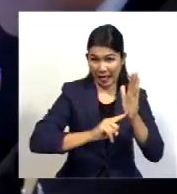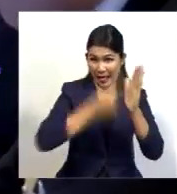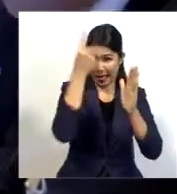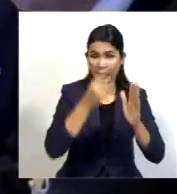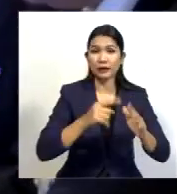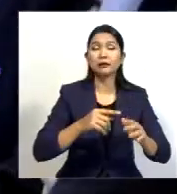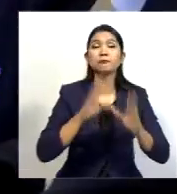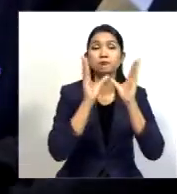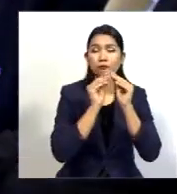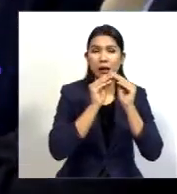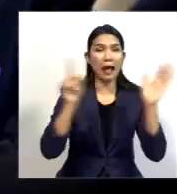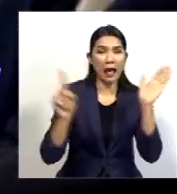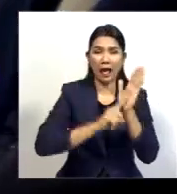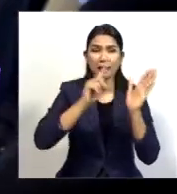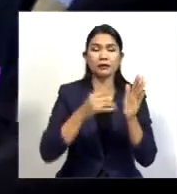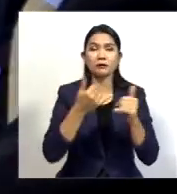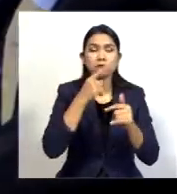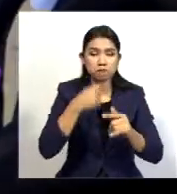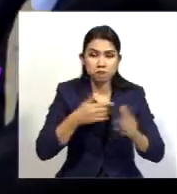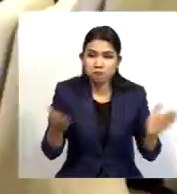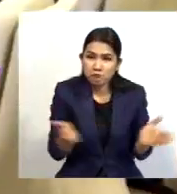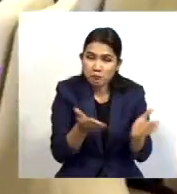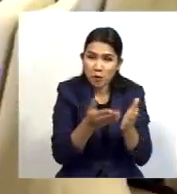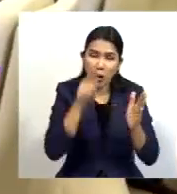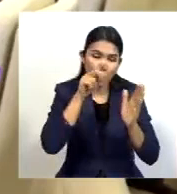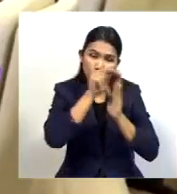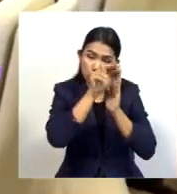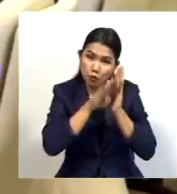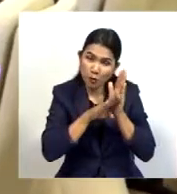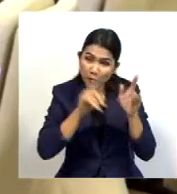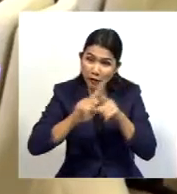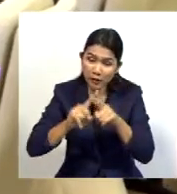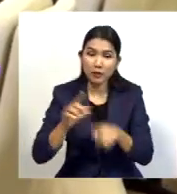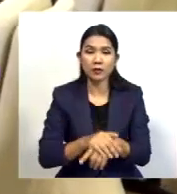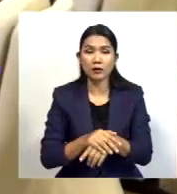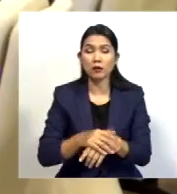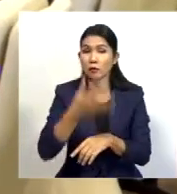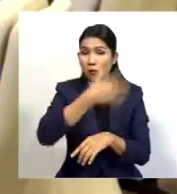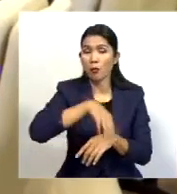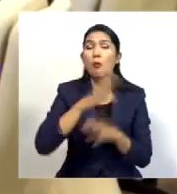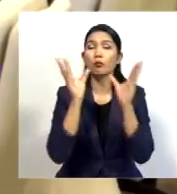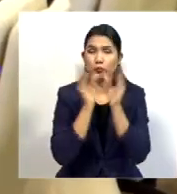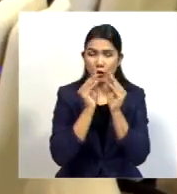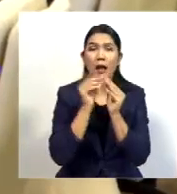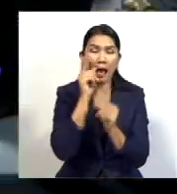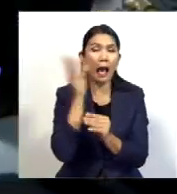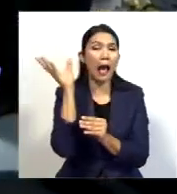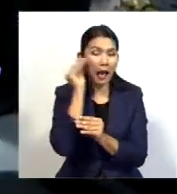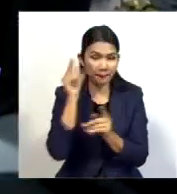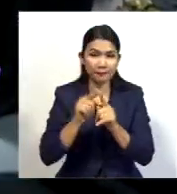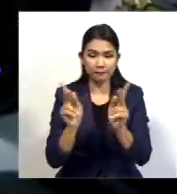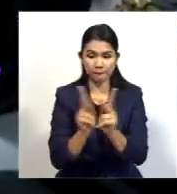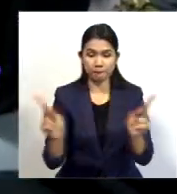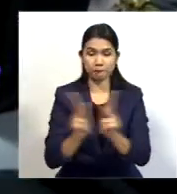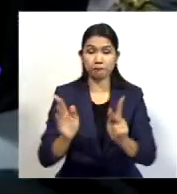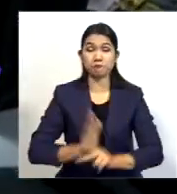าพรวมในการดำเนินการและเร่งผลักดันกลไกระดับนโยบายโดยที่ประชุมได้รับทราบการแต่งตั้งคณะกรรมการผู้ทร